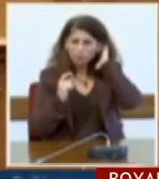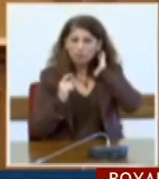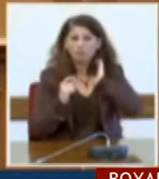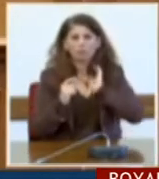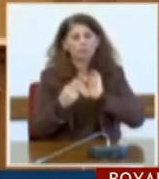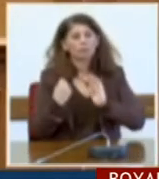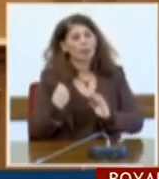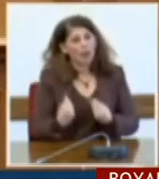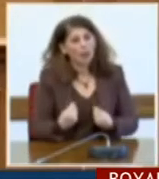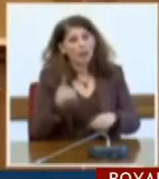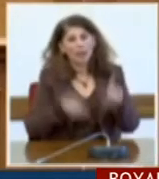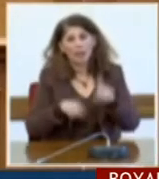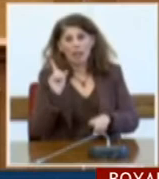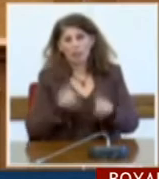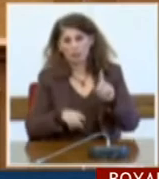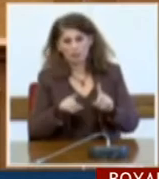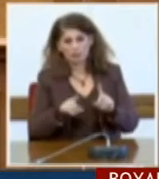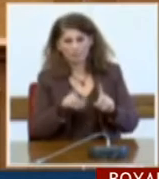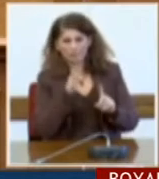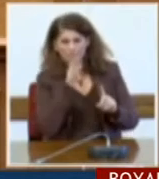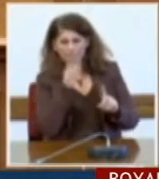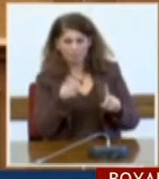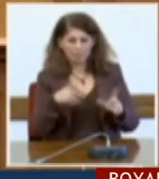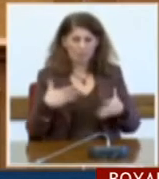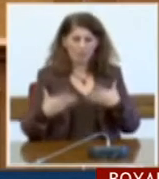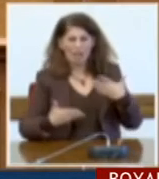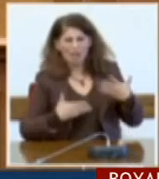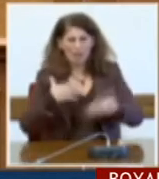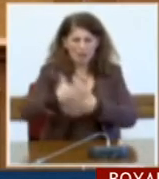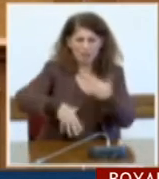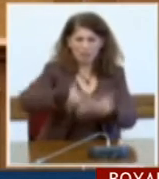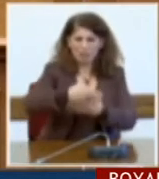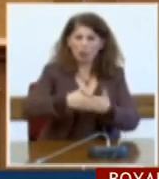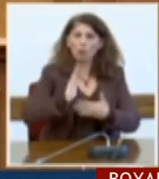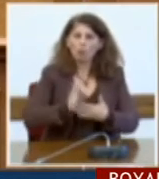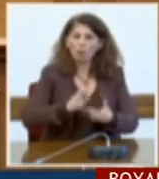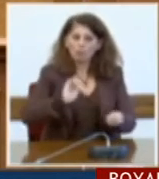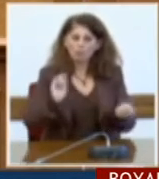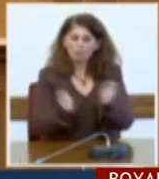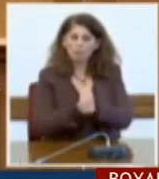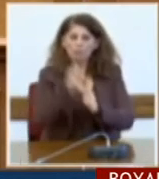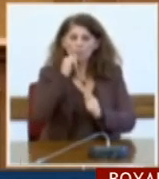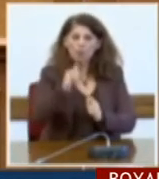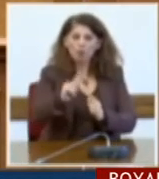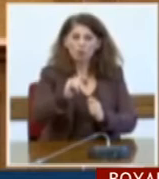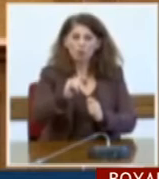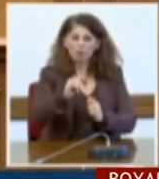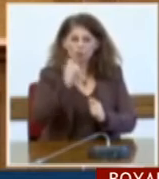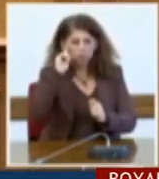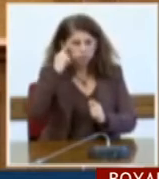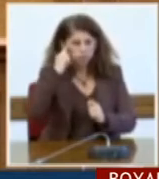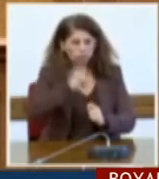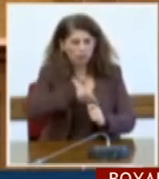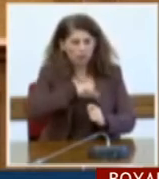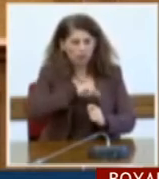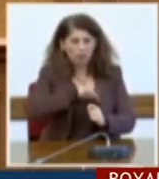φορές μια πρόσκαιρη αναστάτωση μπορεί να μετατραπεί σε μόνιμη κερδοσκοπία. Αυτό